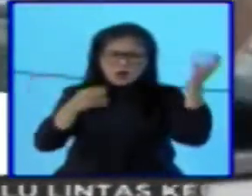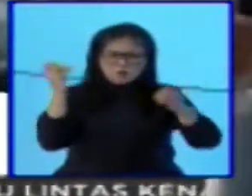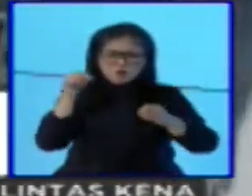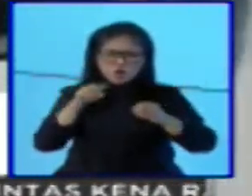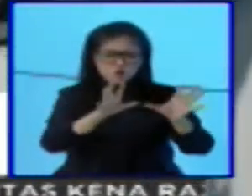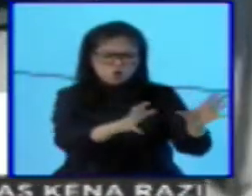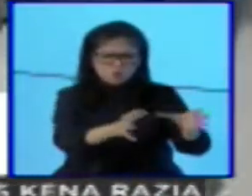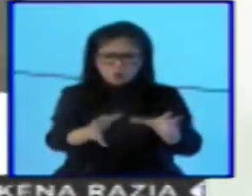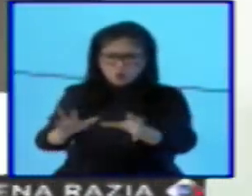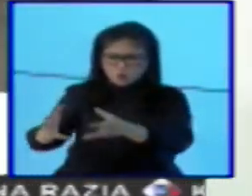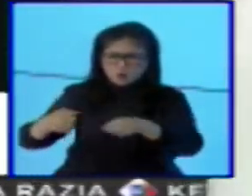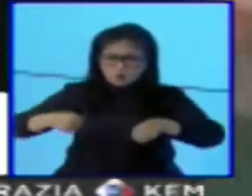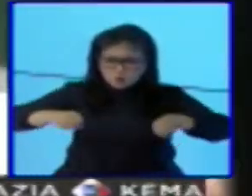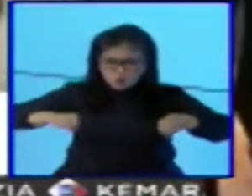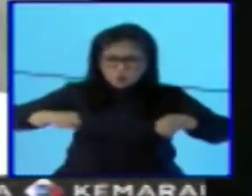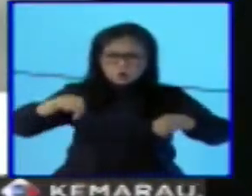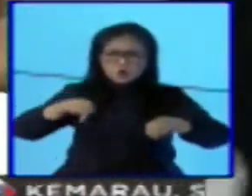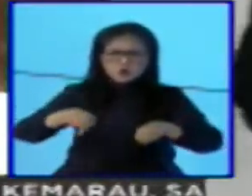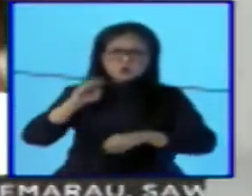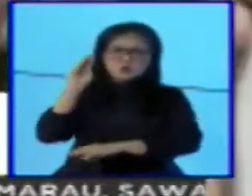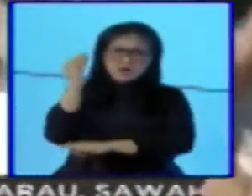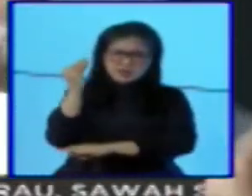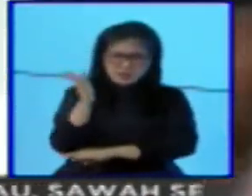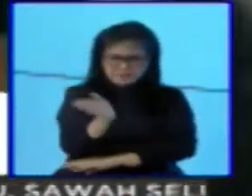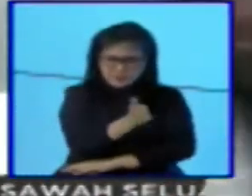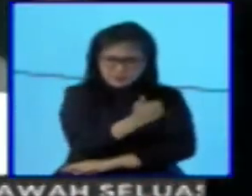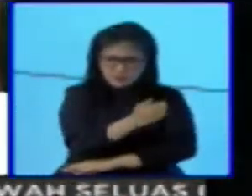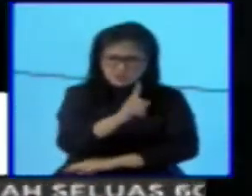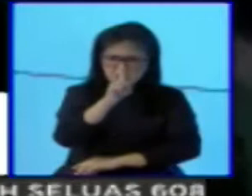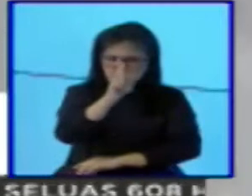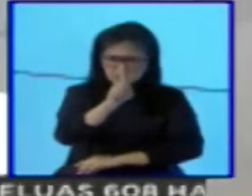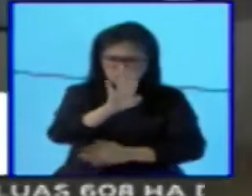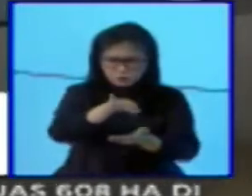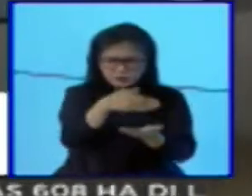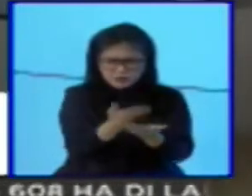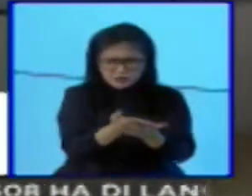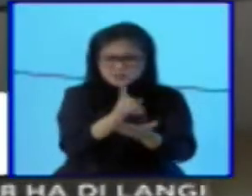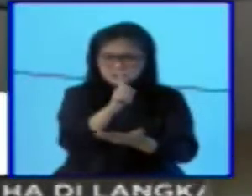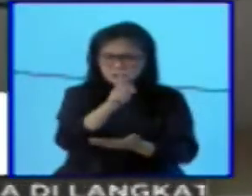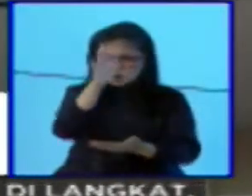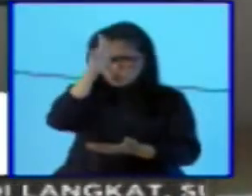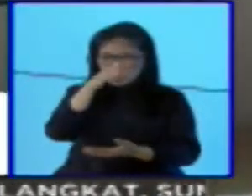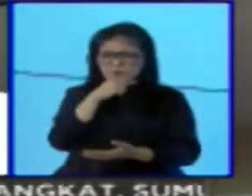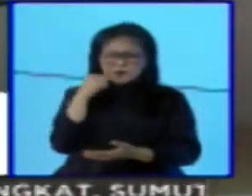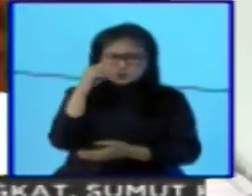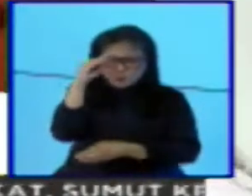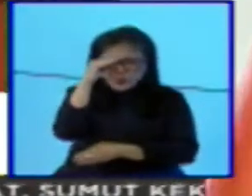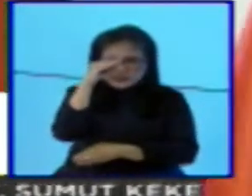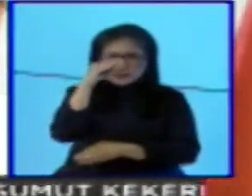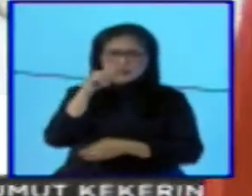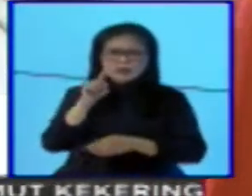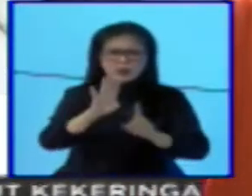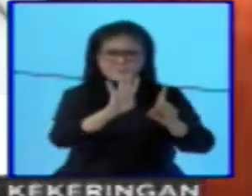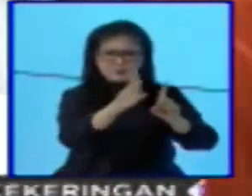Arjuna Selatan, Kebon Jeruk, Jakarta Barat yang menewaskan seorang pelaku tawuran Minggu dini hari. Ironisnya, dari 14 pelaku,